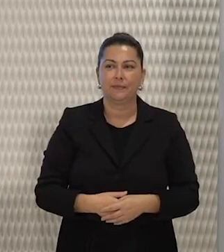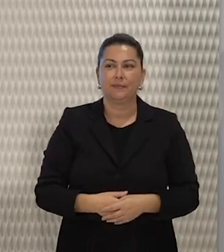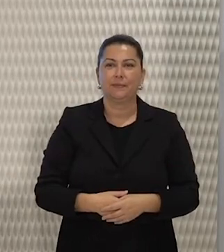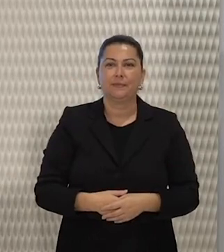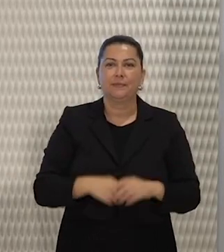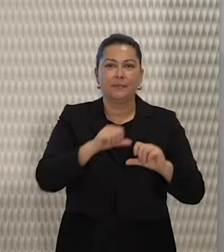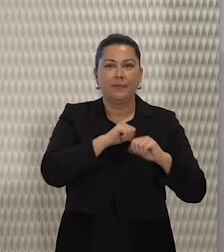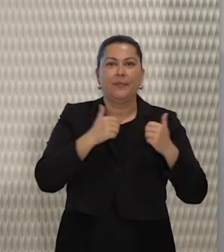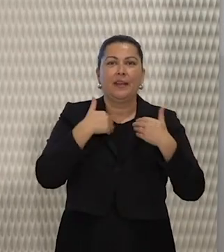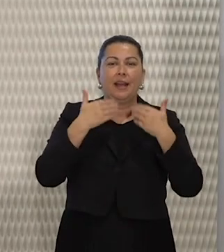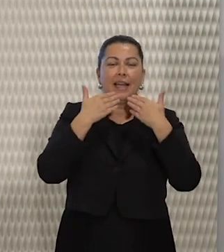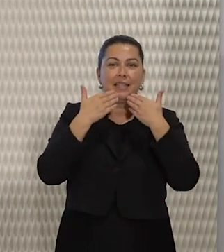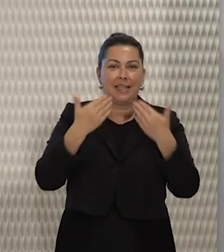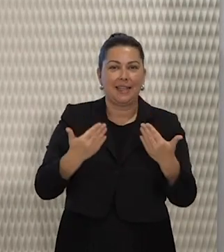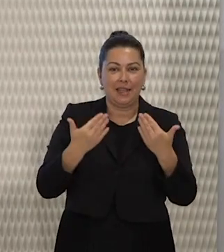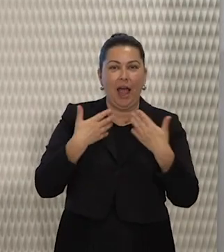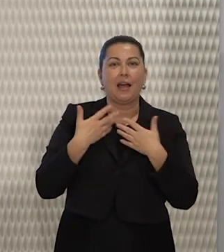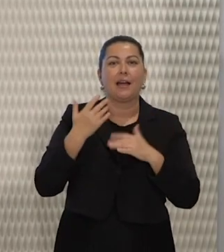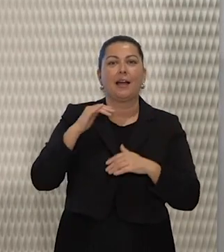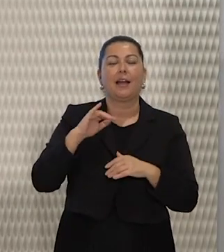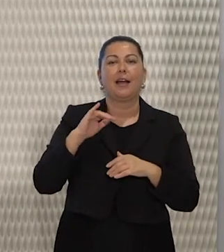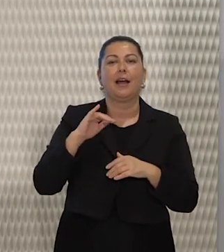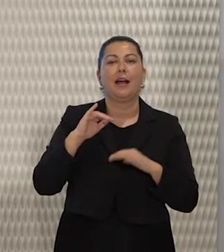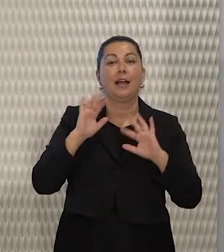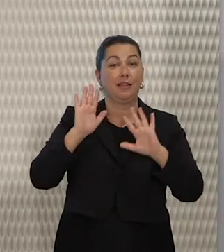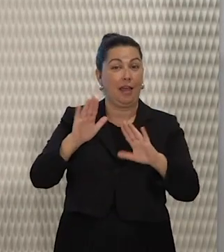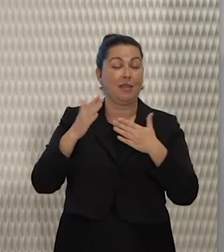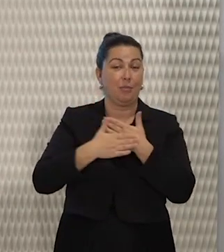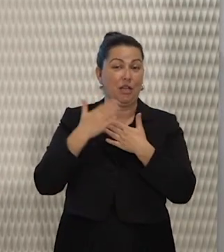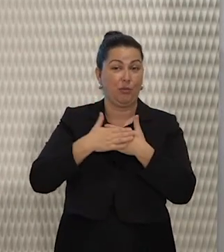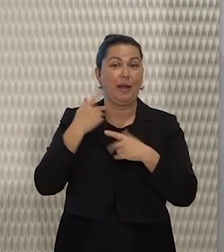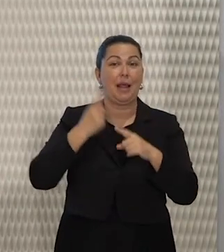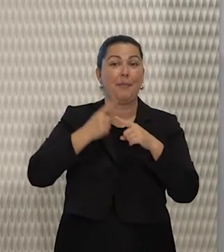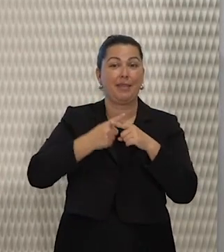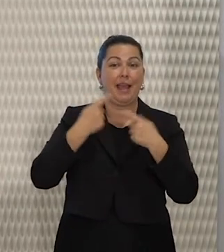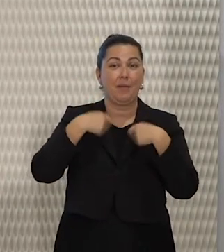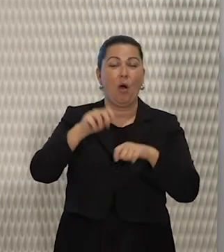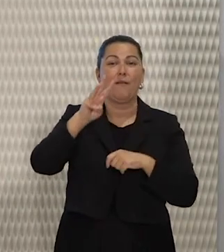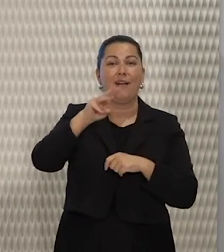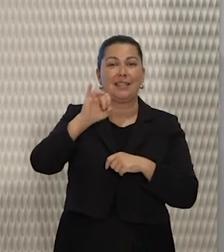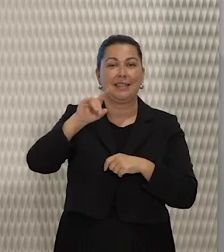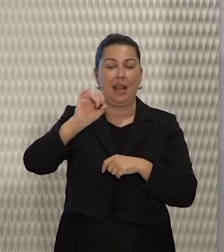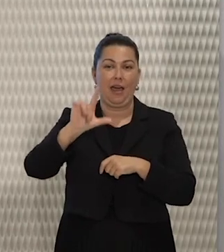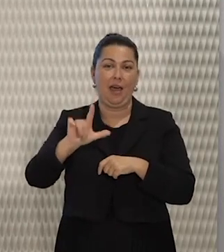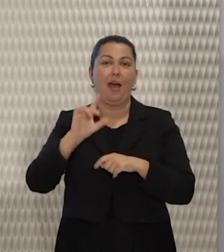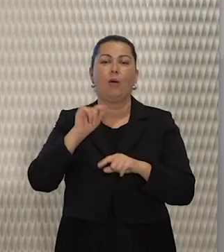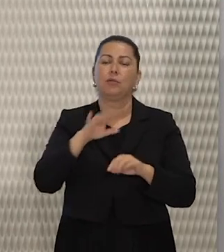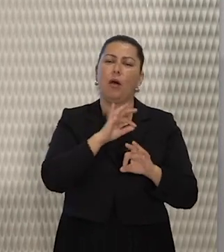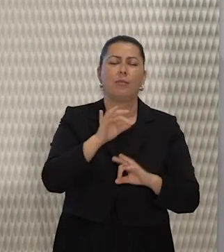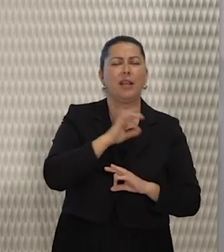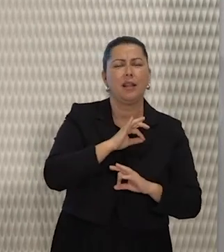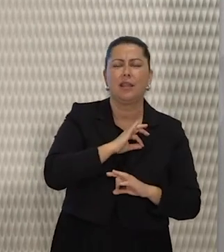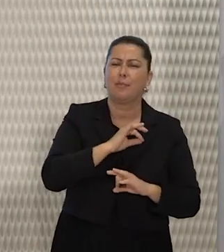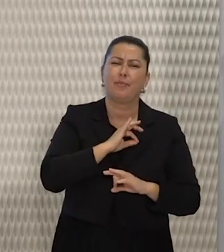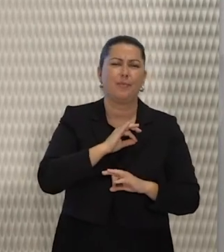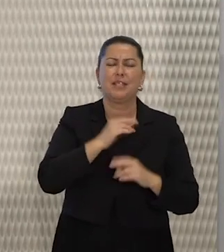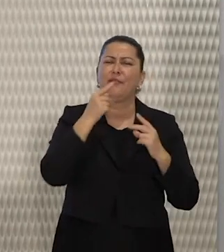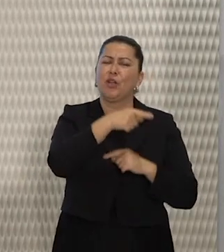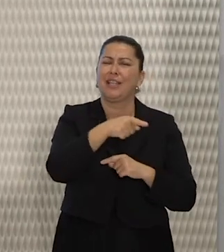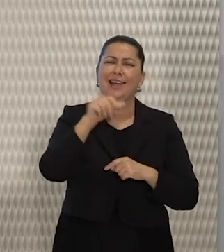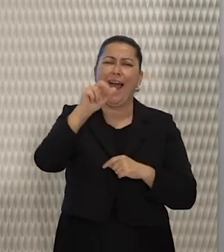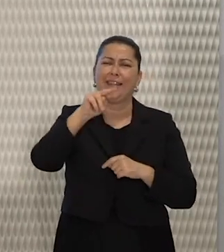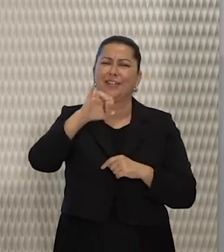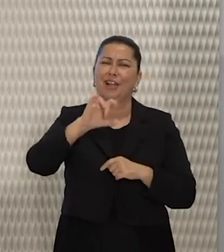Herzlichen Dank, Jürgen Hoheneder. Mit dem Beispiel Metallbau-Wastler, mit dem liebenswürdigen, gut aussehenden Angelo.